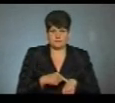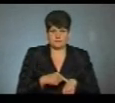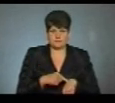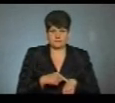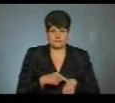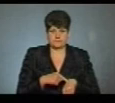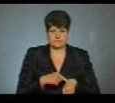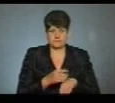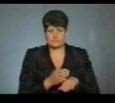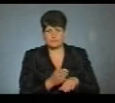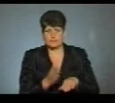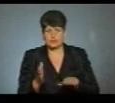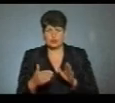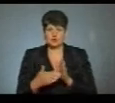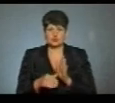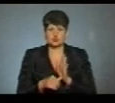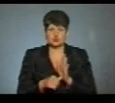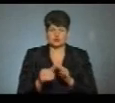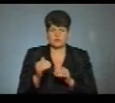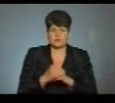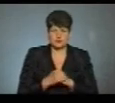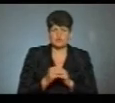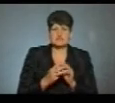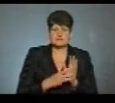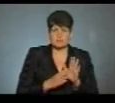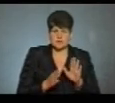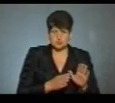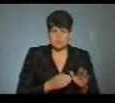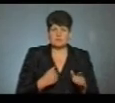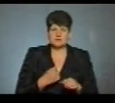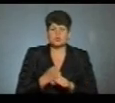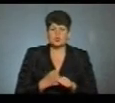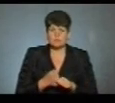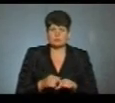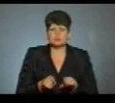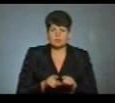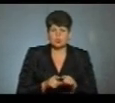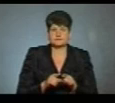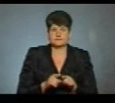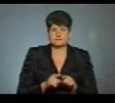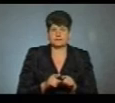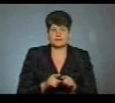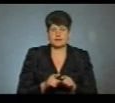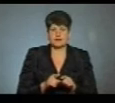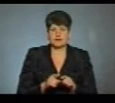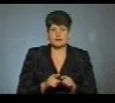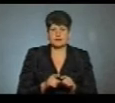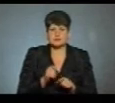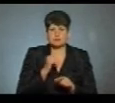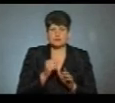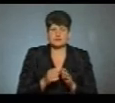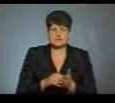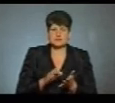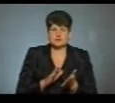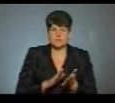і до 6-ї вечора, до 18-ї, ми розробимо також такий запис, як на сповідь записувалися, так